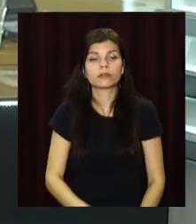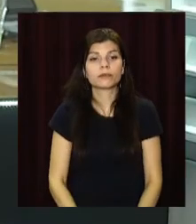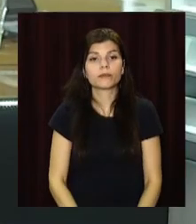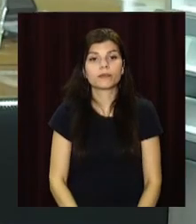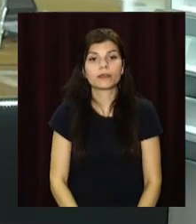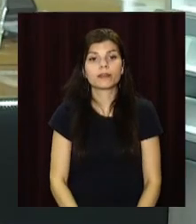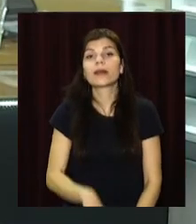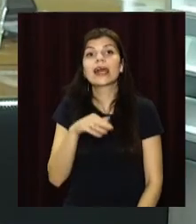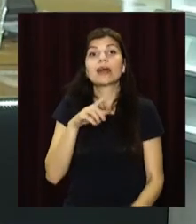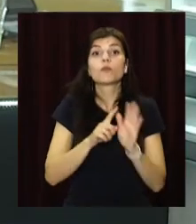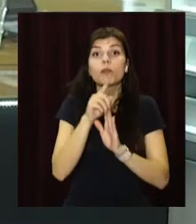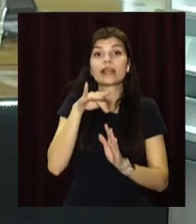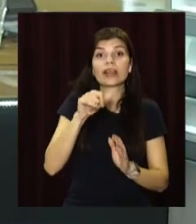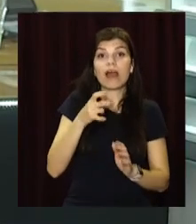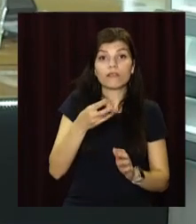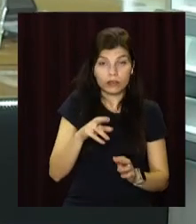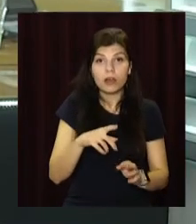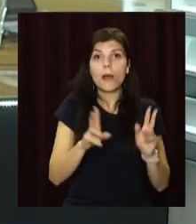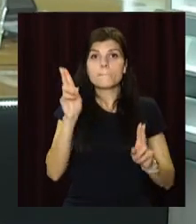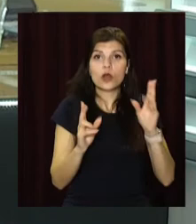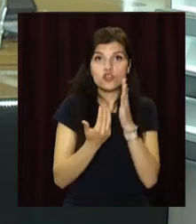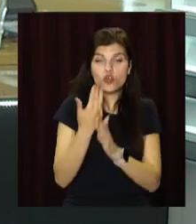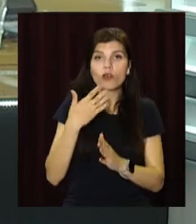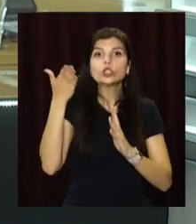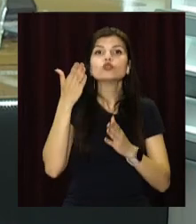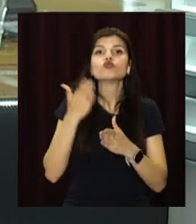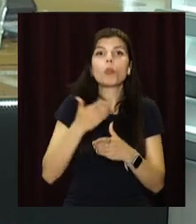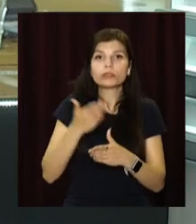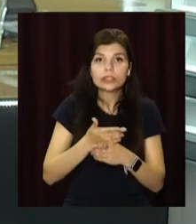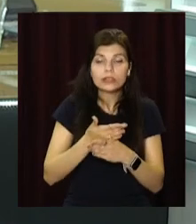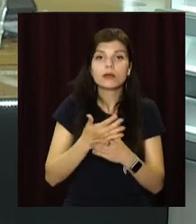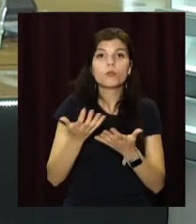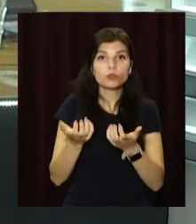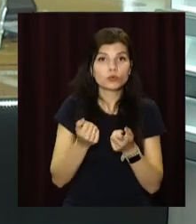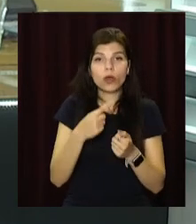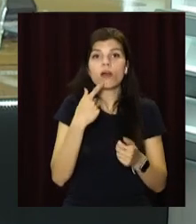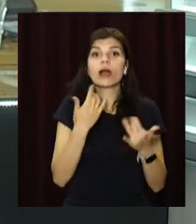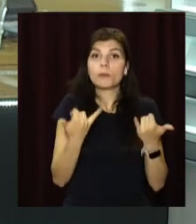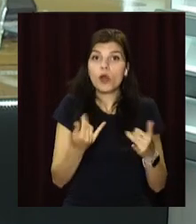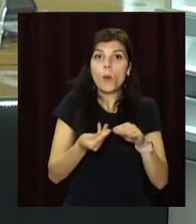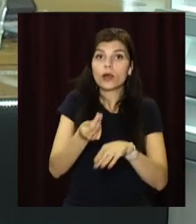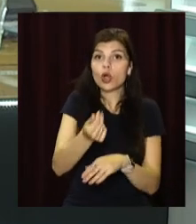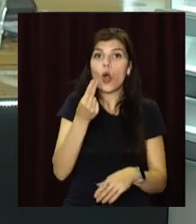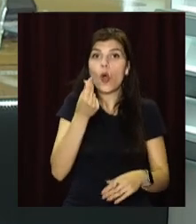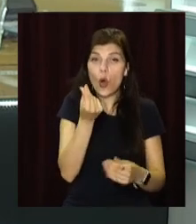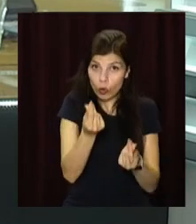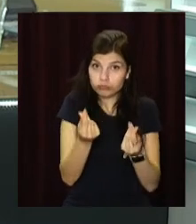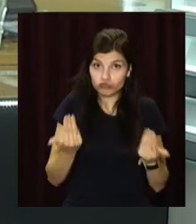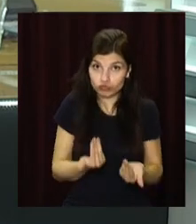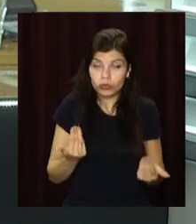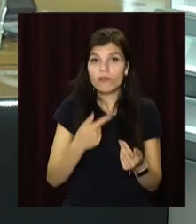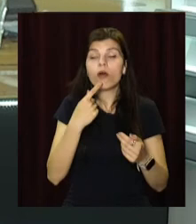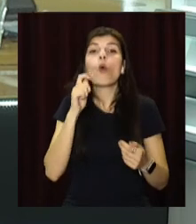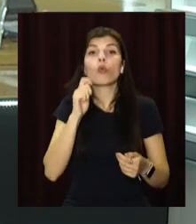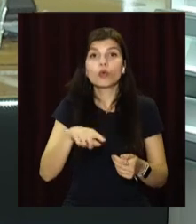в Україні діють нові правила отримання субсидій, тепер їх виплачуватимуть грошима. Кошти приходитимуть українцям на